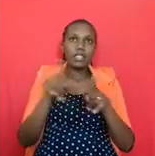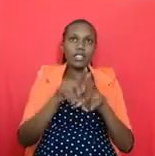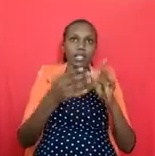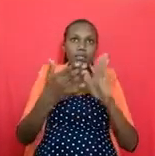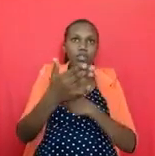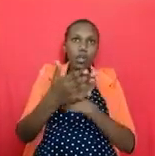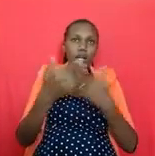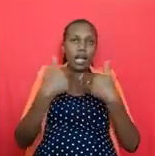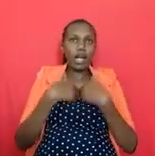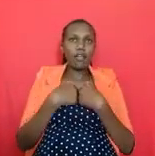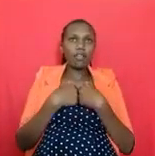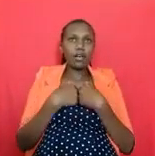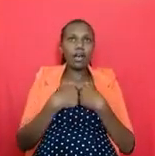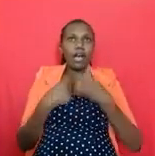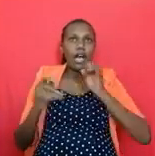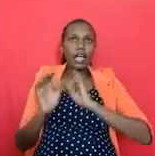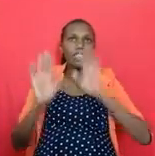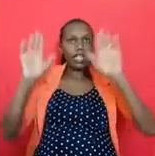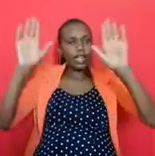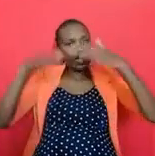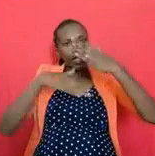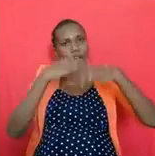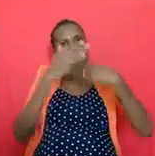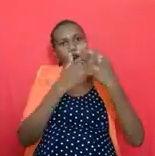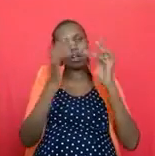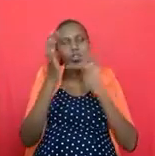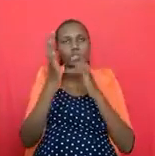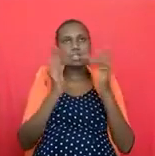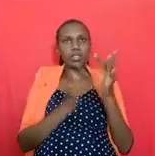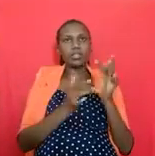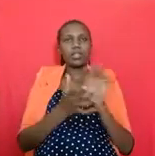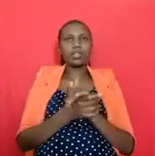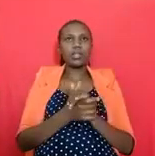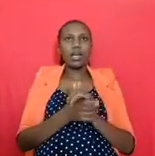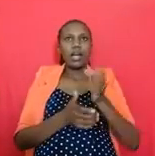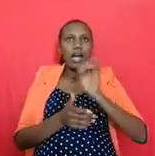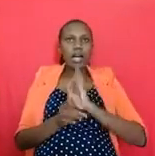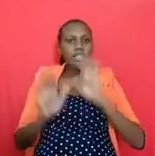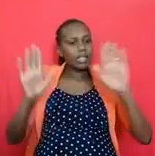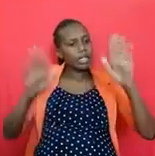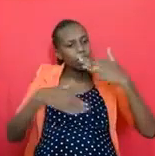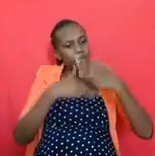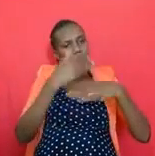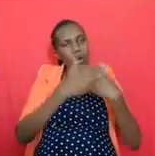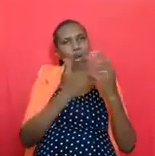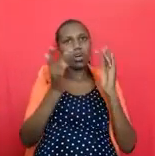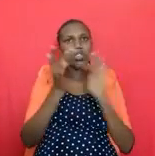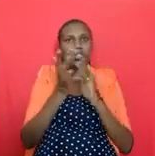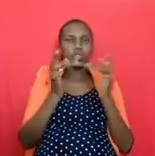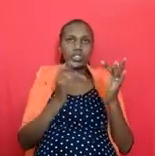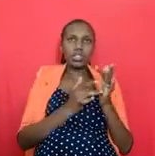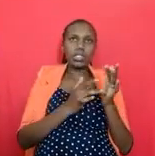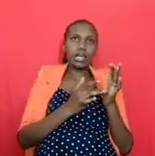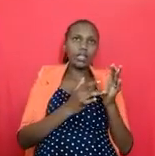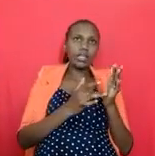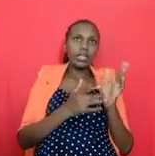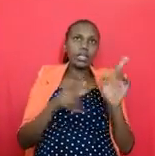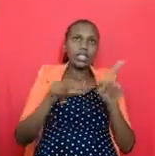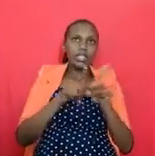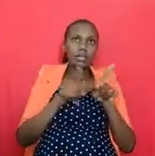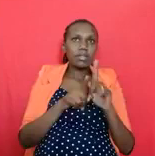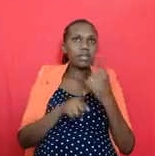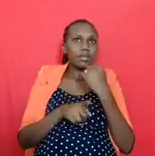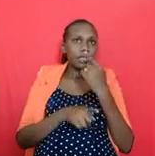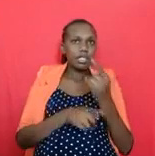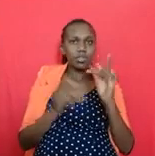rwimbo wahigire ngwineana biu hari Jesu ngwineana biu hari Jesu na ngwineana biu